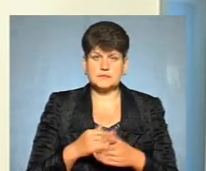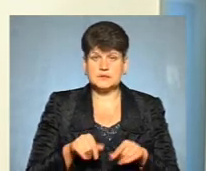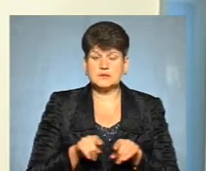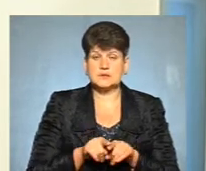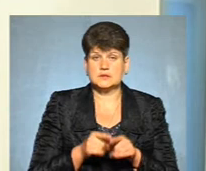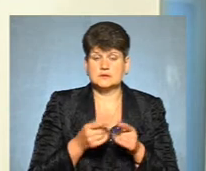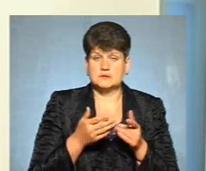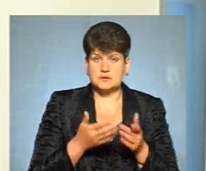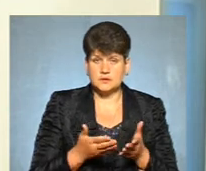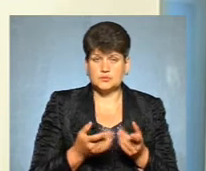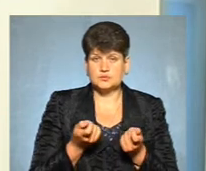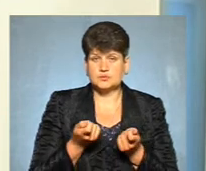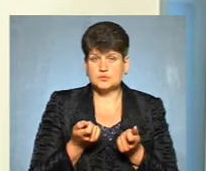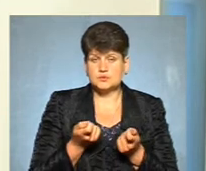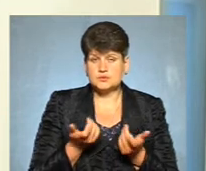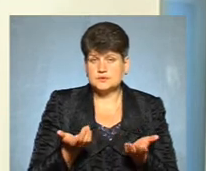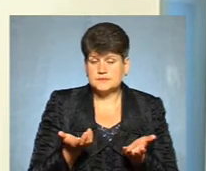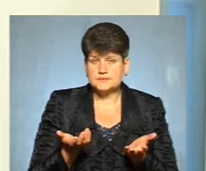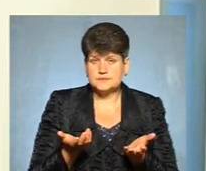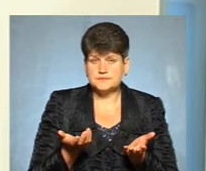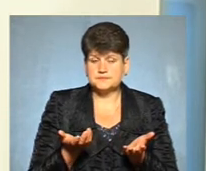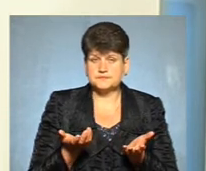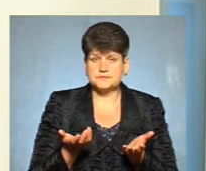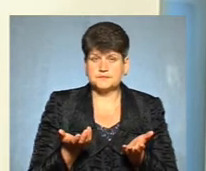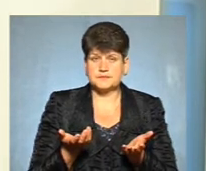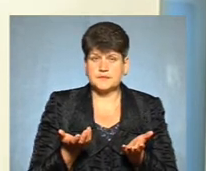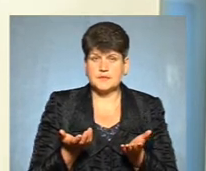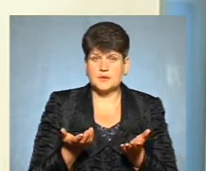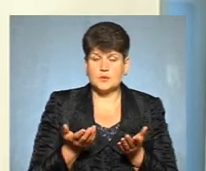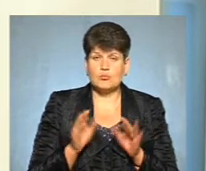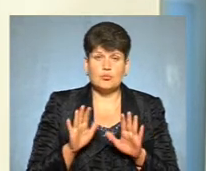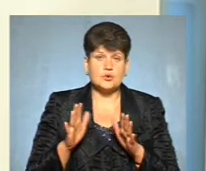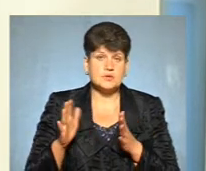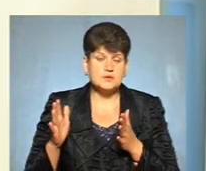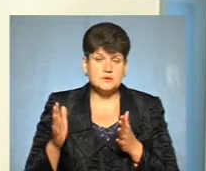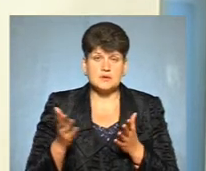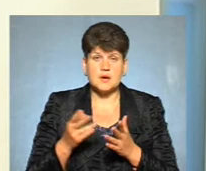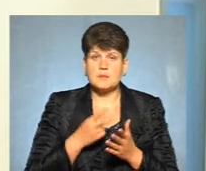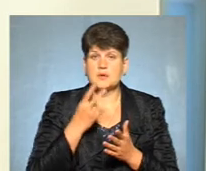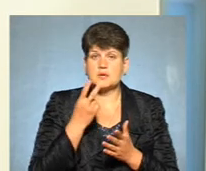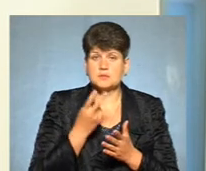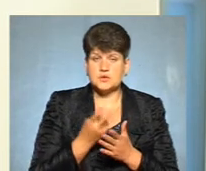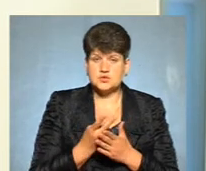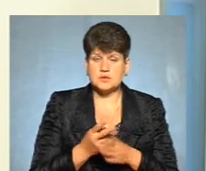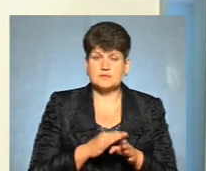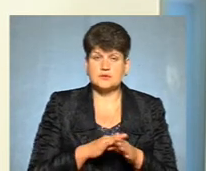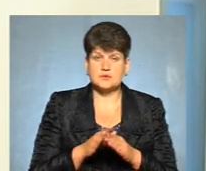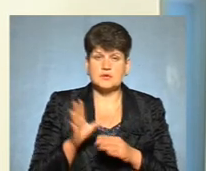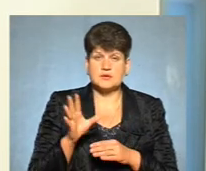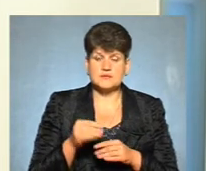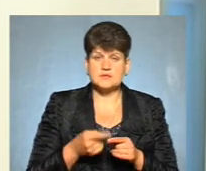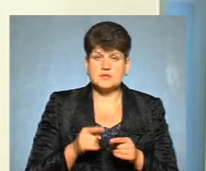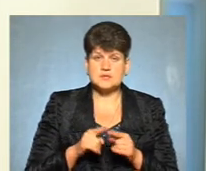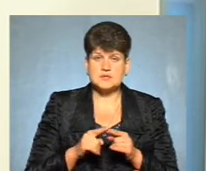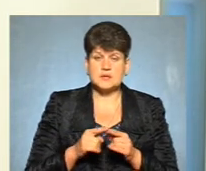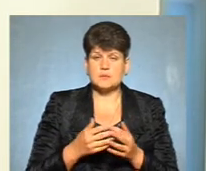таку трохи, я скажемо, подію, яка передбачає виконання цих всіх